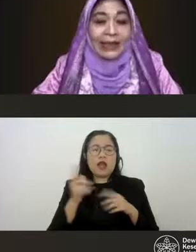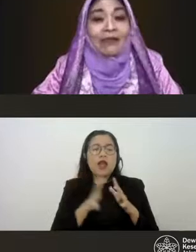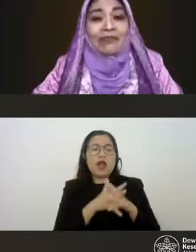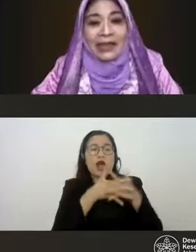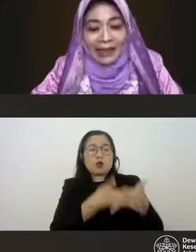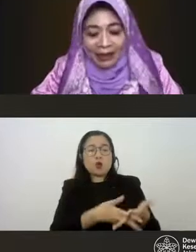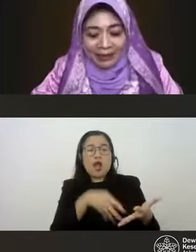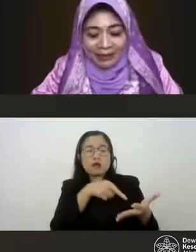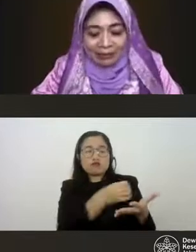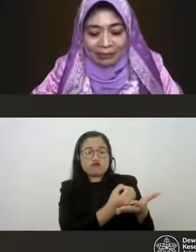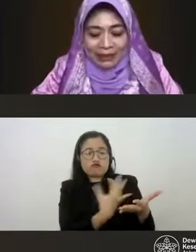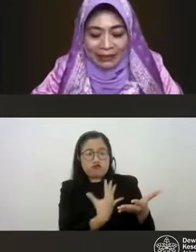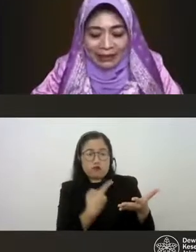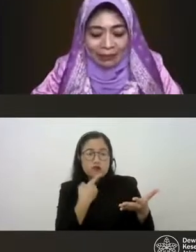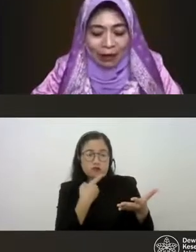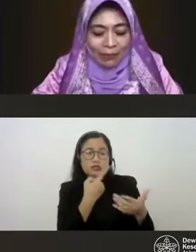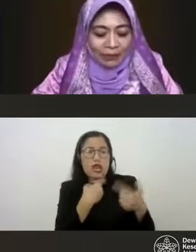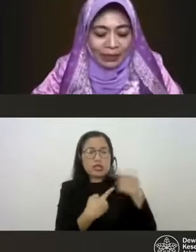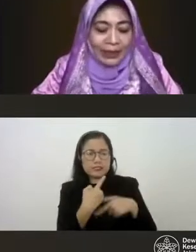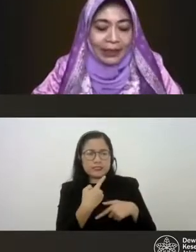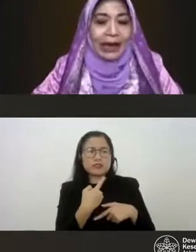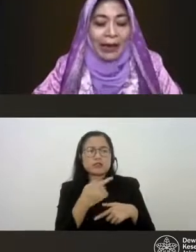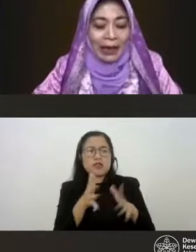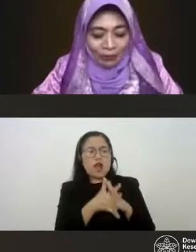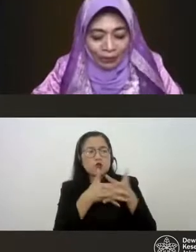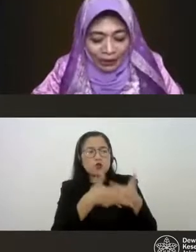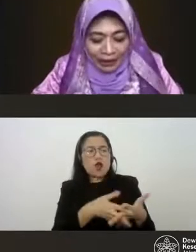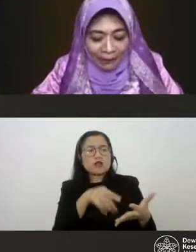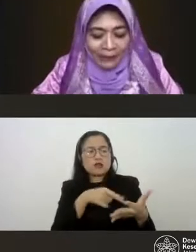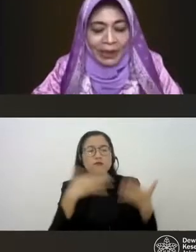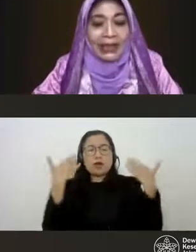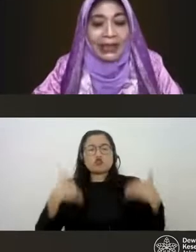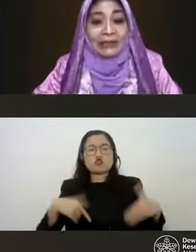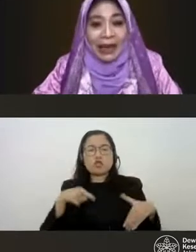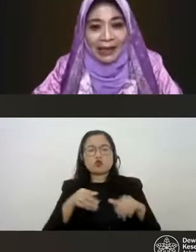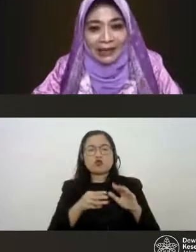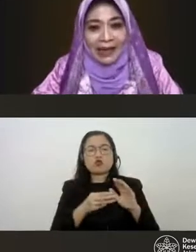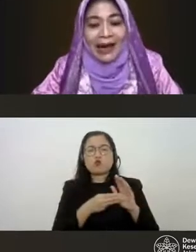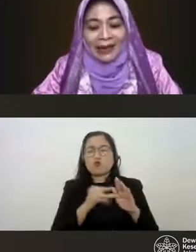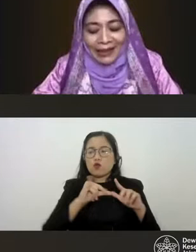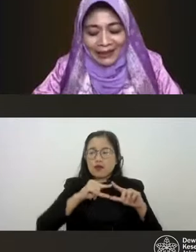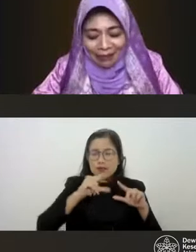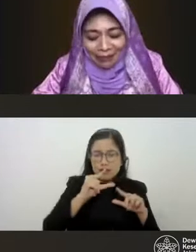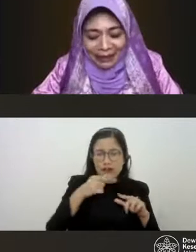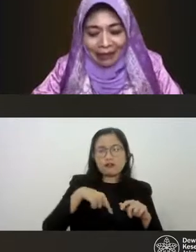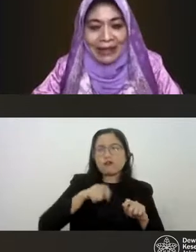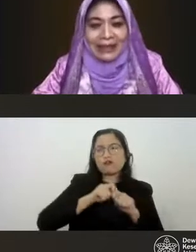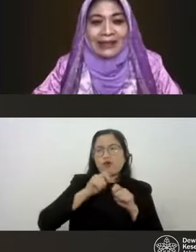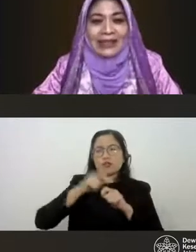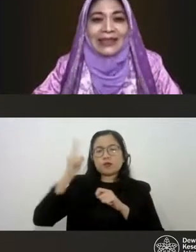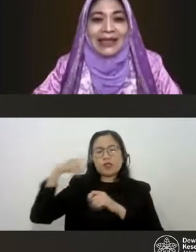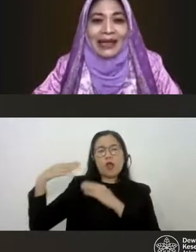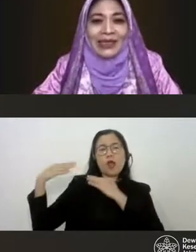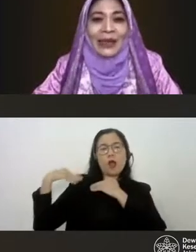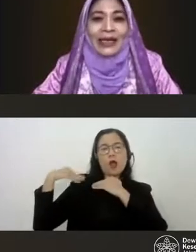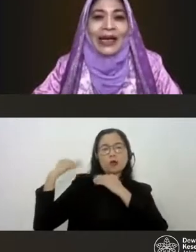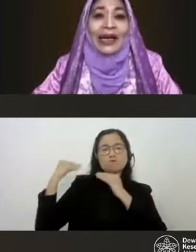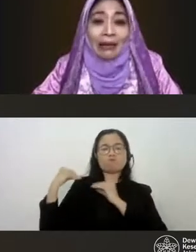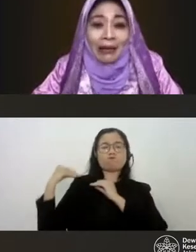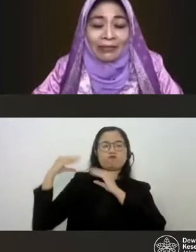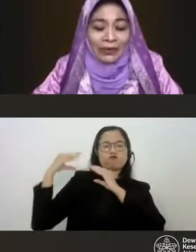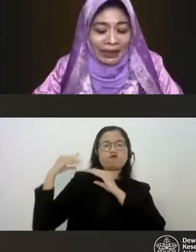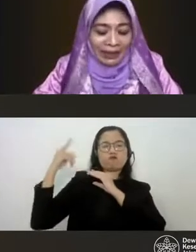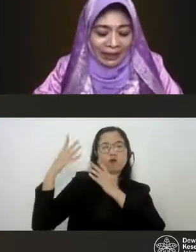secara terang benderang menjelaskan bahwa manusia adalah makhluk mulia, diciptakan dengan harkat dan martabat, istilahnya itu